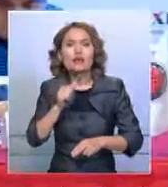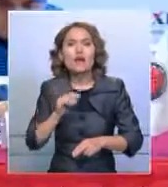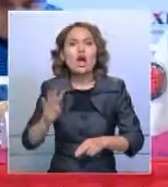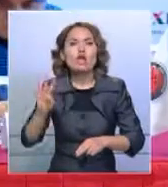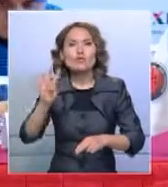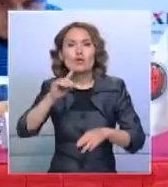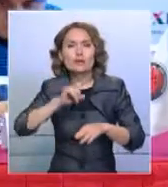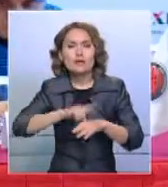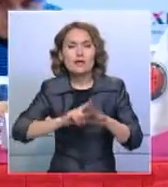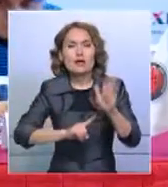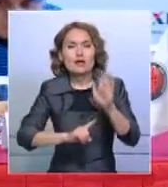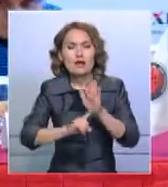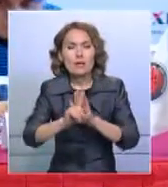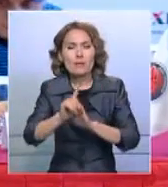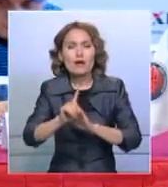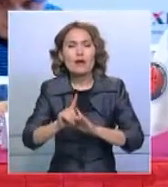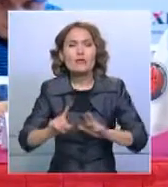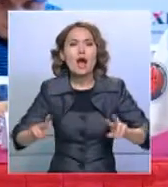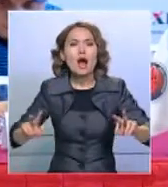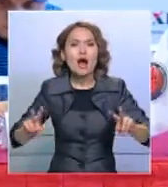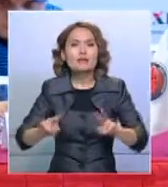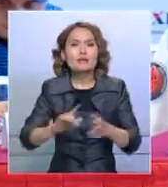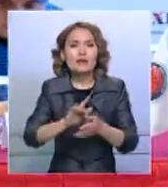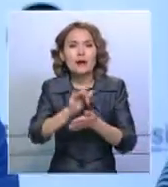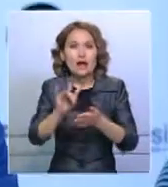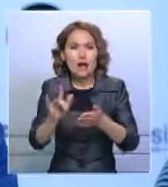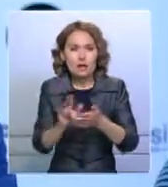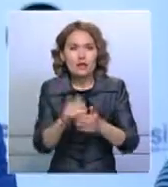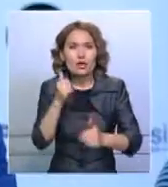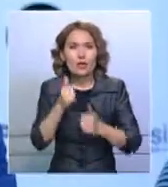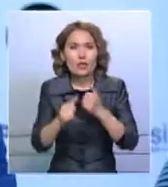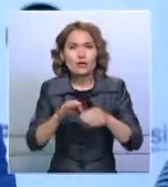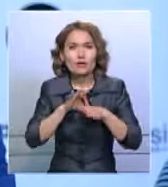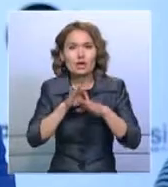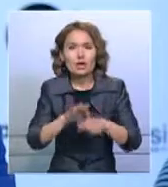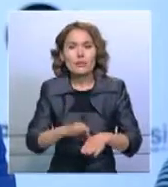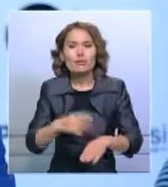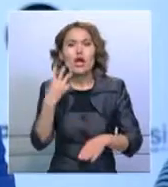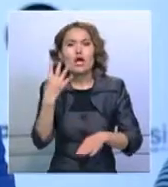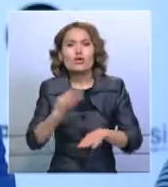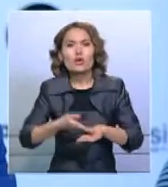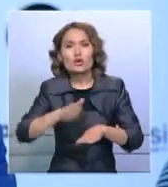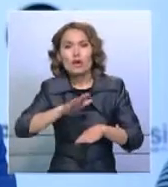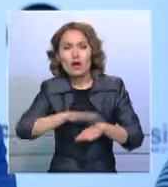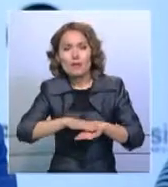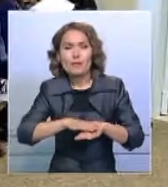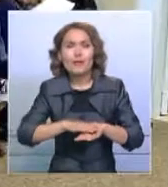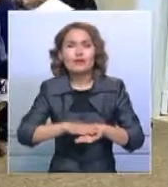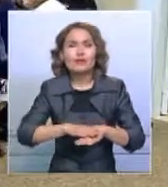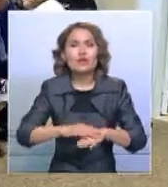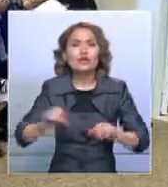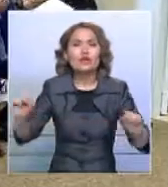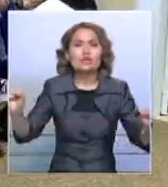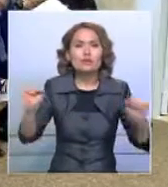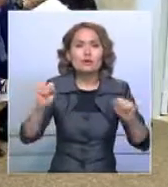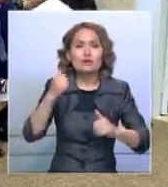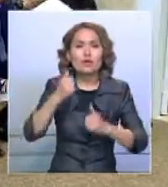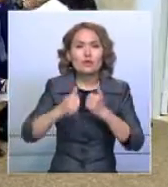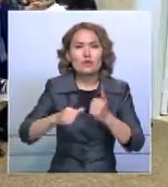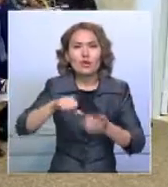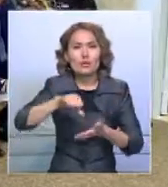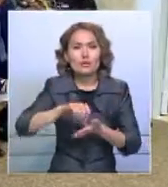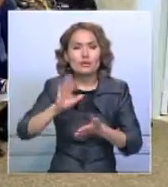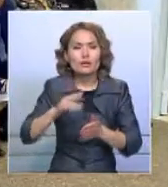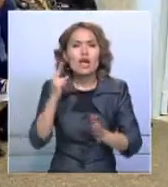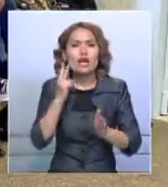16:00-де Астана Арена спорт кешенінде басталады. Арыстан жүректі азаматтар 4 салмақ дәрежесі бойынша өзара мықтыны анықтайды. Әсіресе спорт